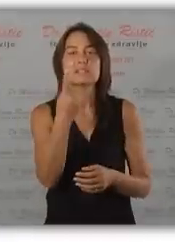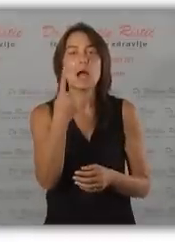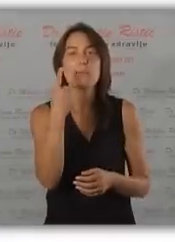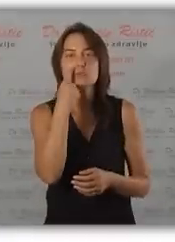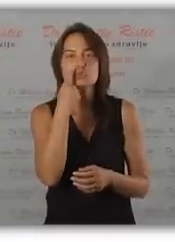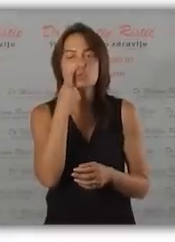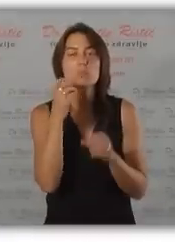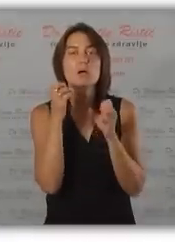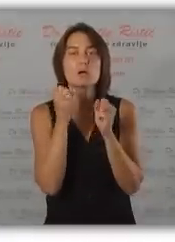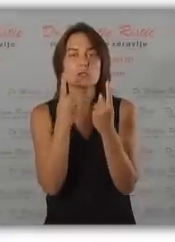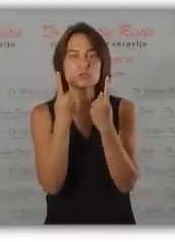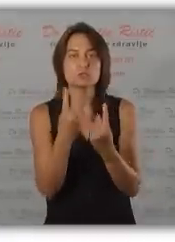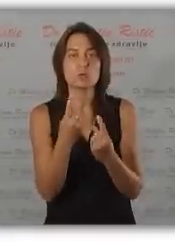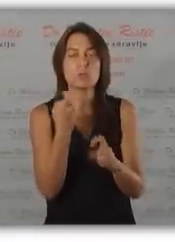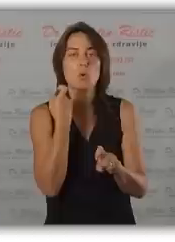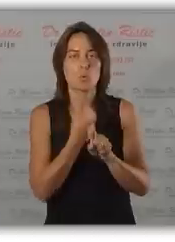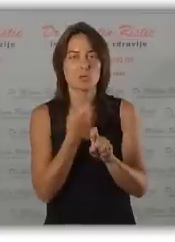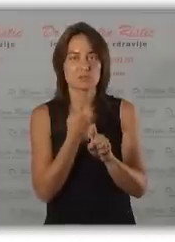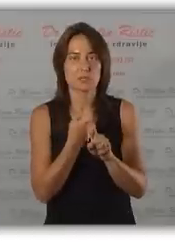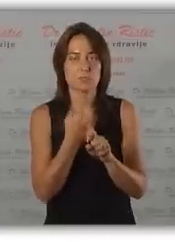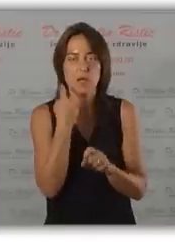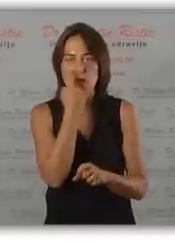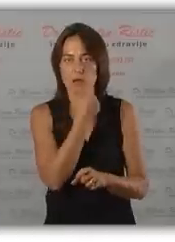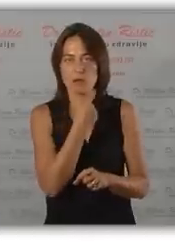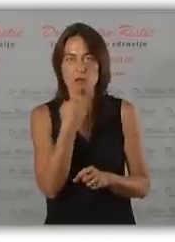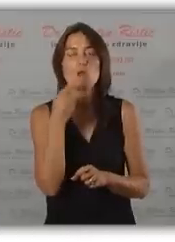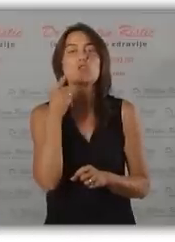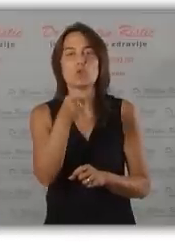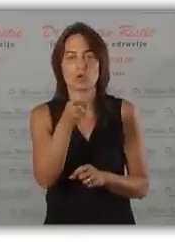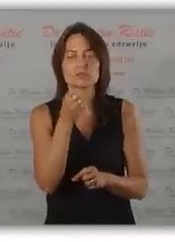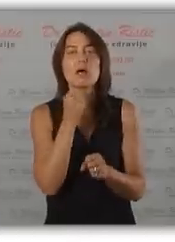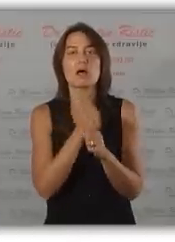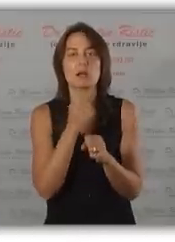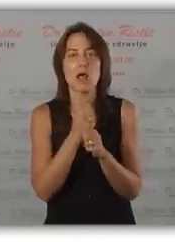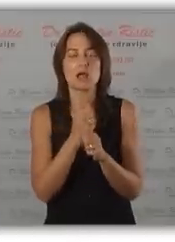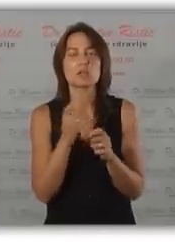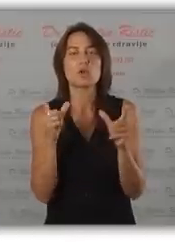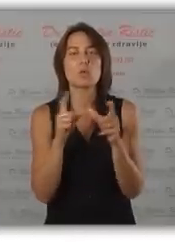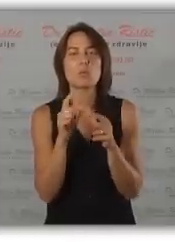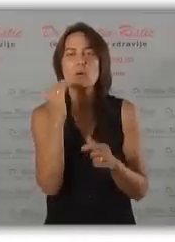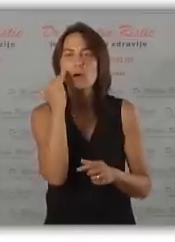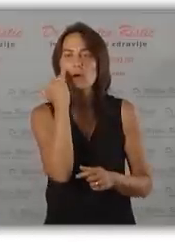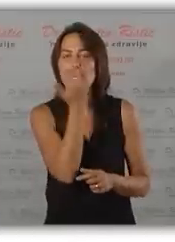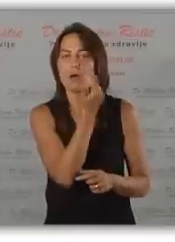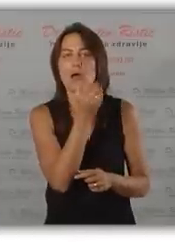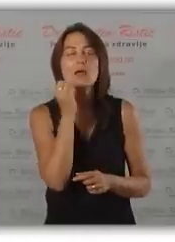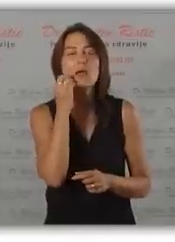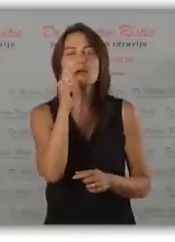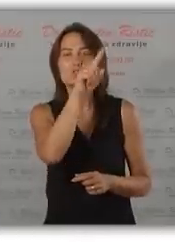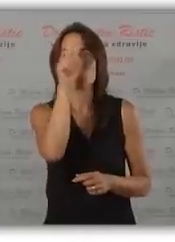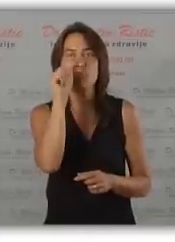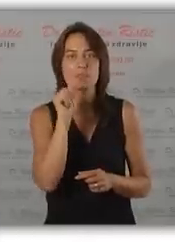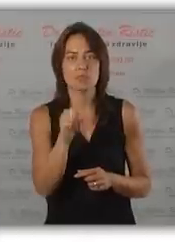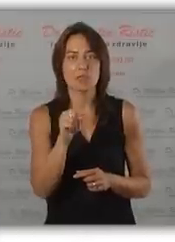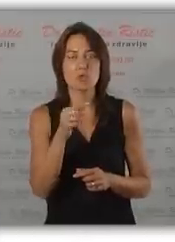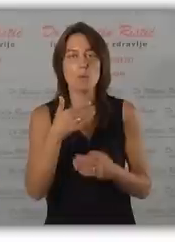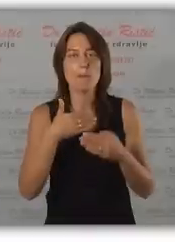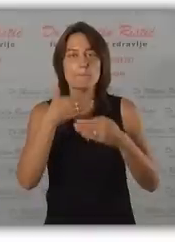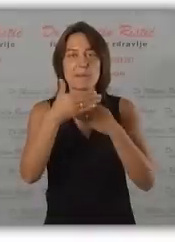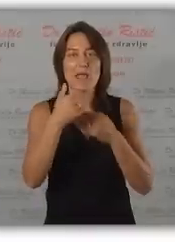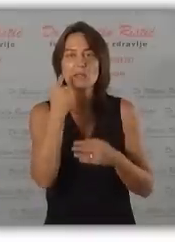se sam zub zadrži u viličnim kostima. To se naročito radi u frontalnoj regiji kada su u